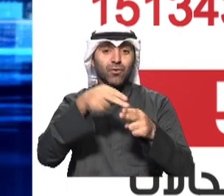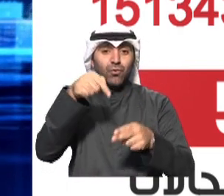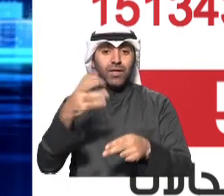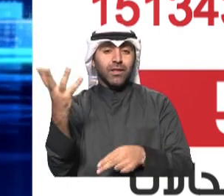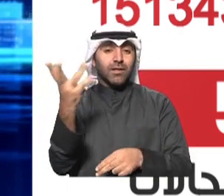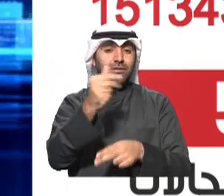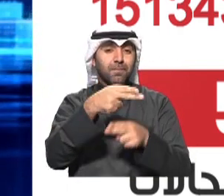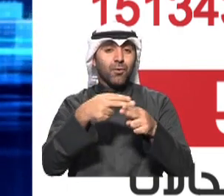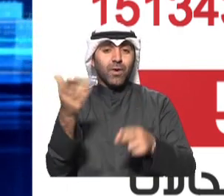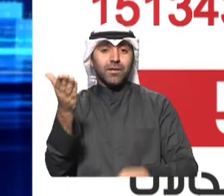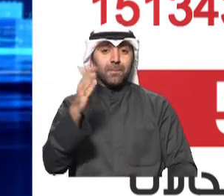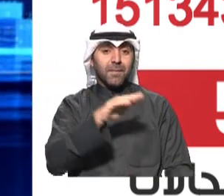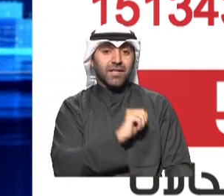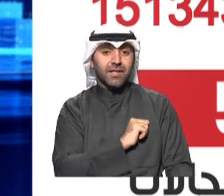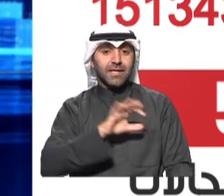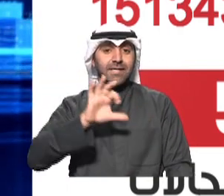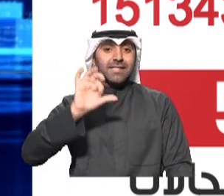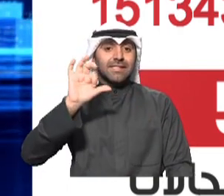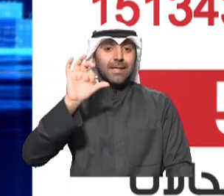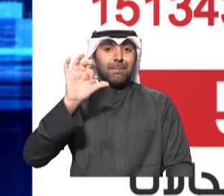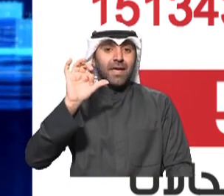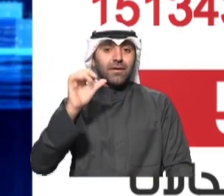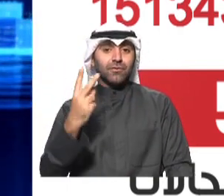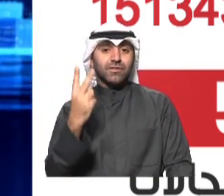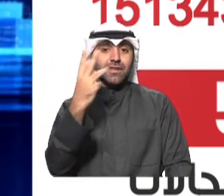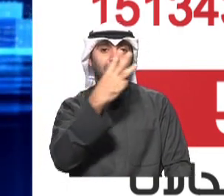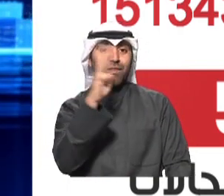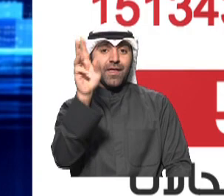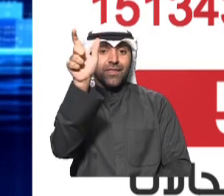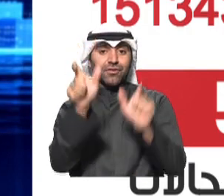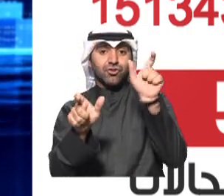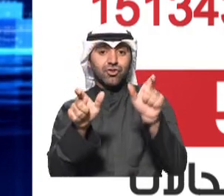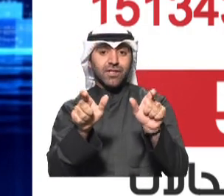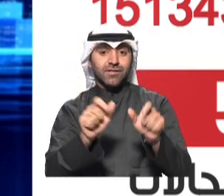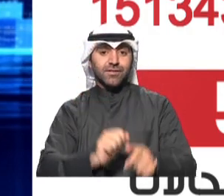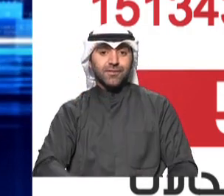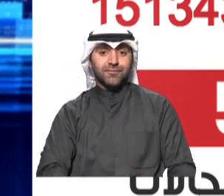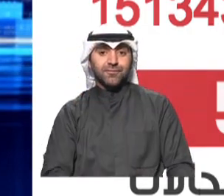يوم أمس السبت 937 حالة وفاة.